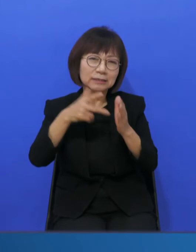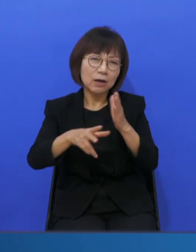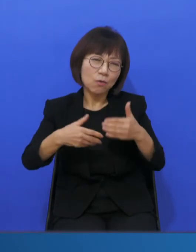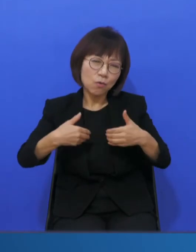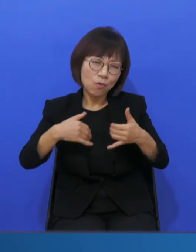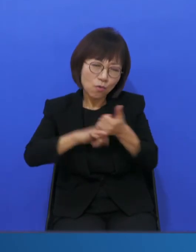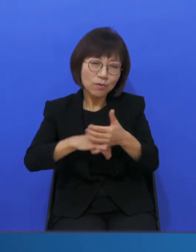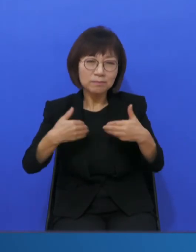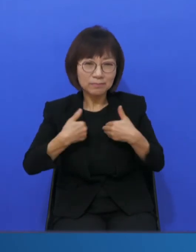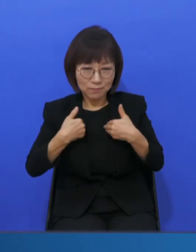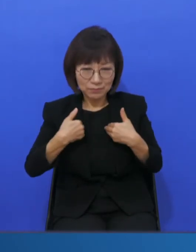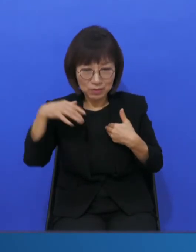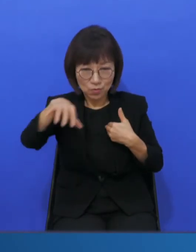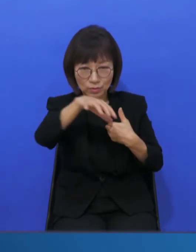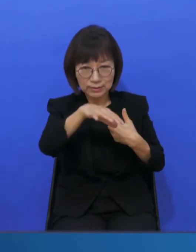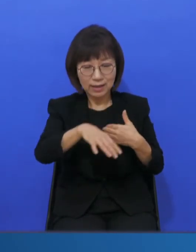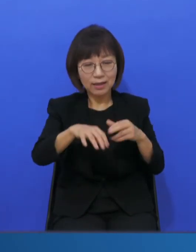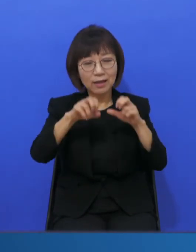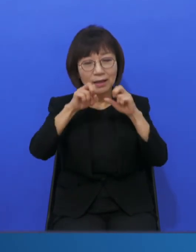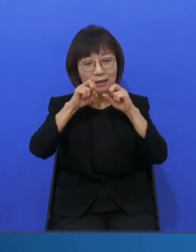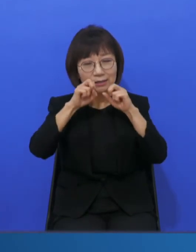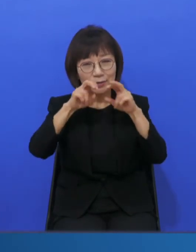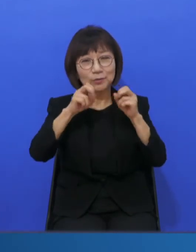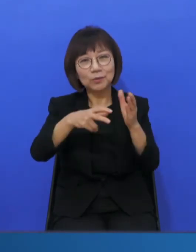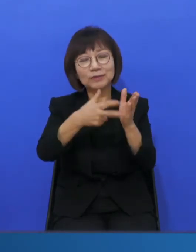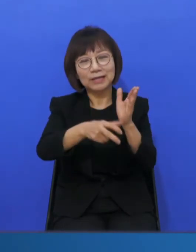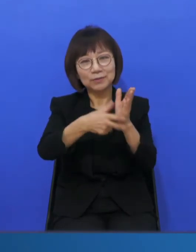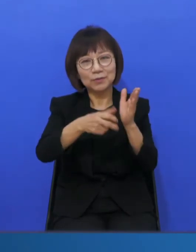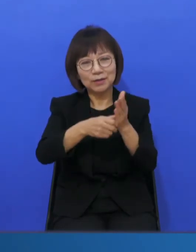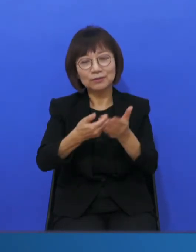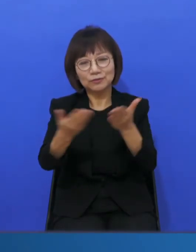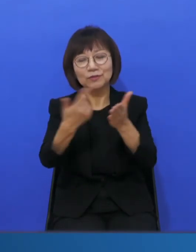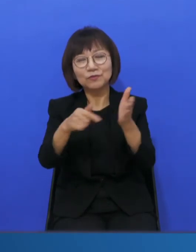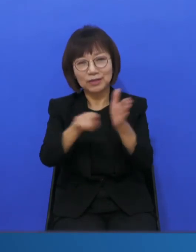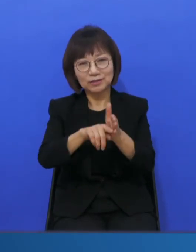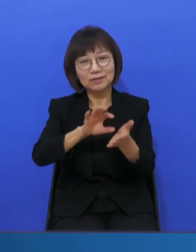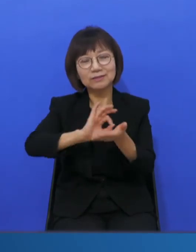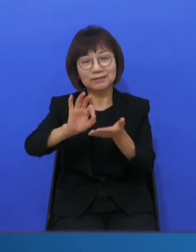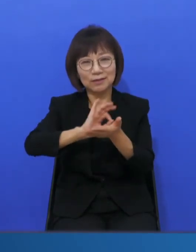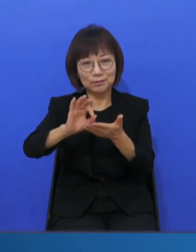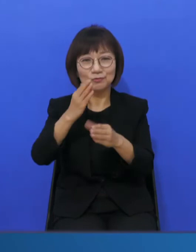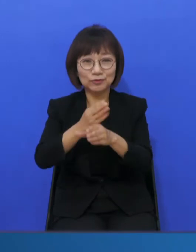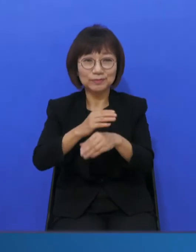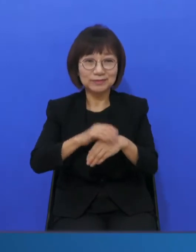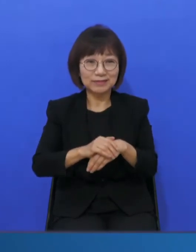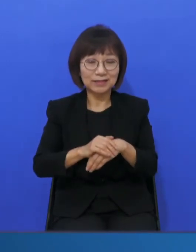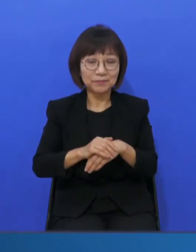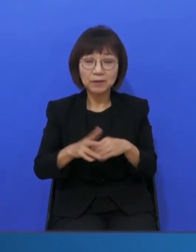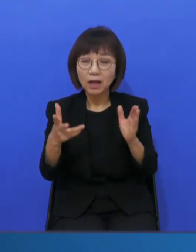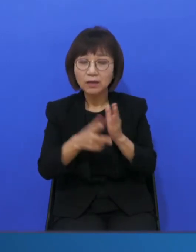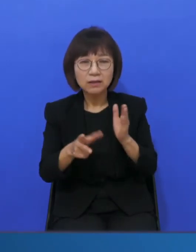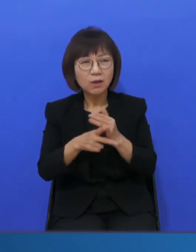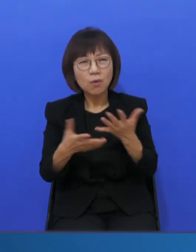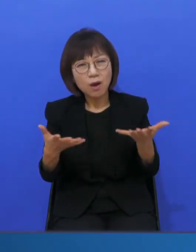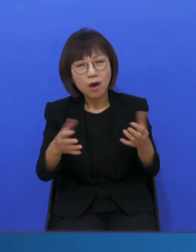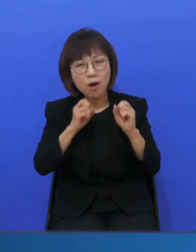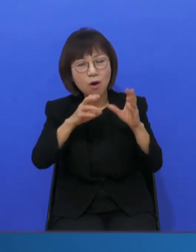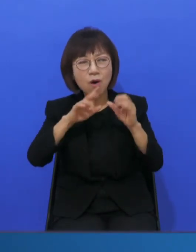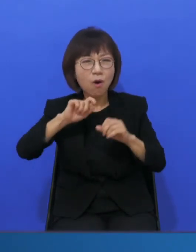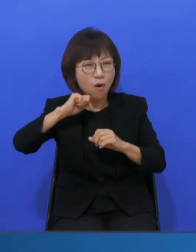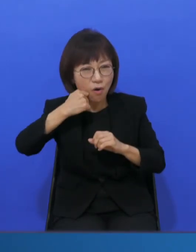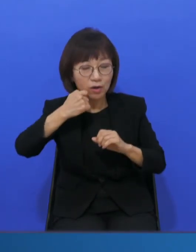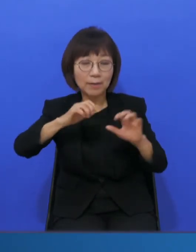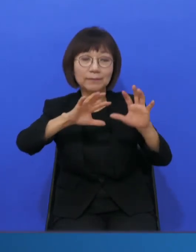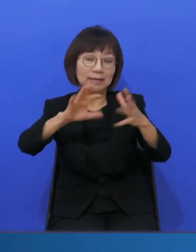빈 현장에 전도 자료가 보급되는 일에 수익금이 재사용되고 있고요. 자료가 없어서 전도 운동에